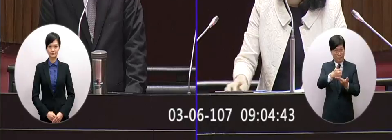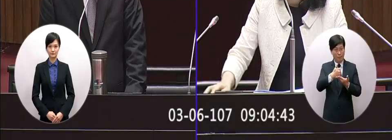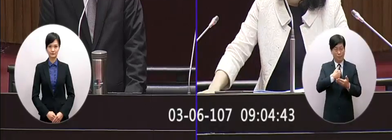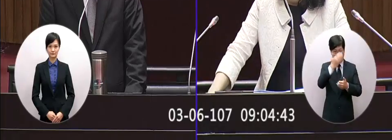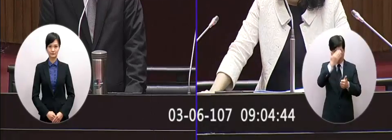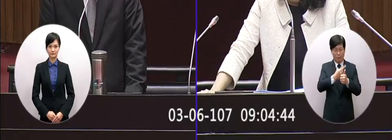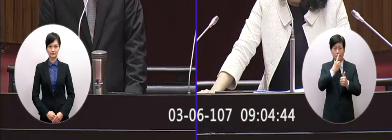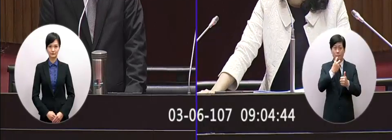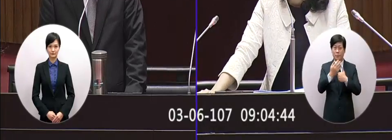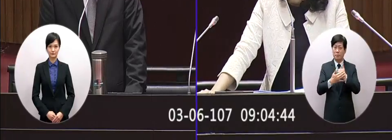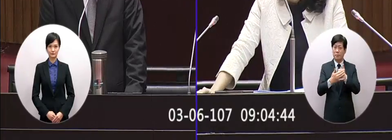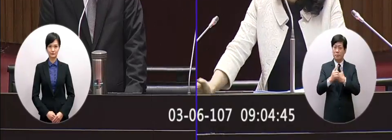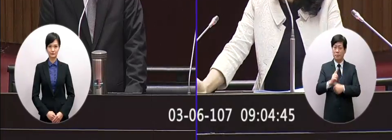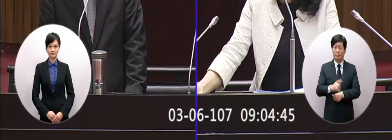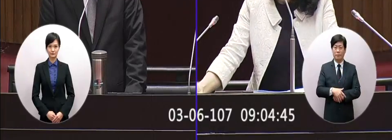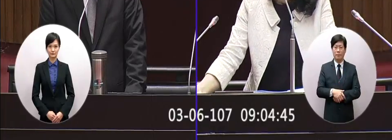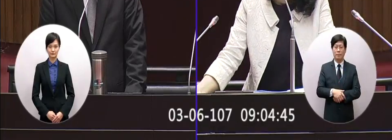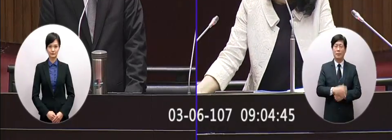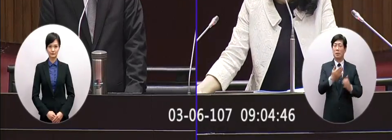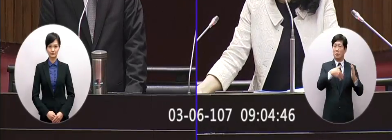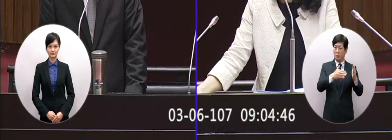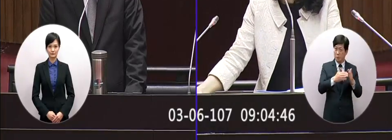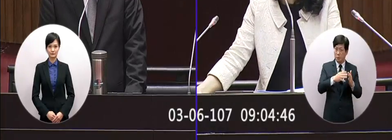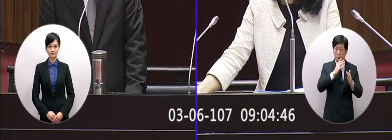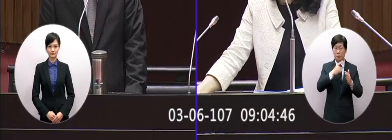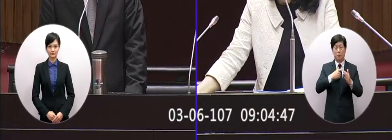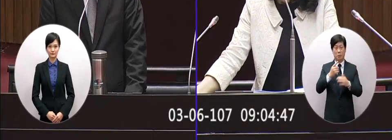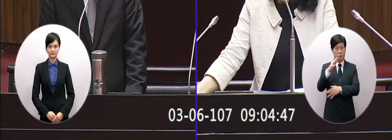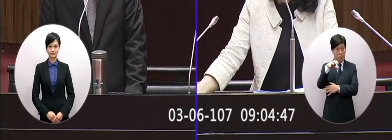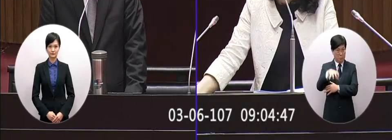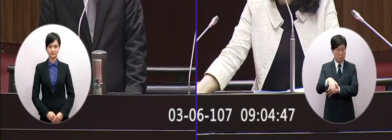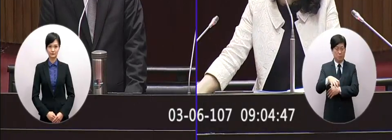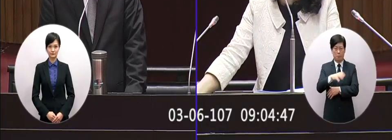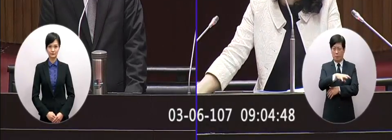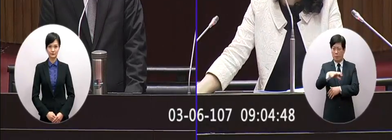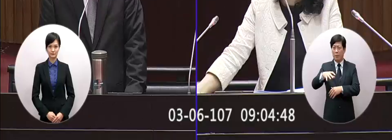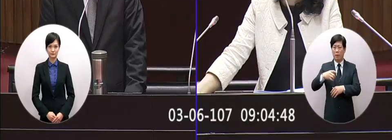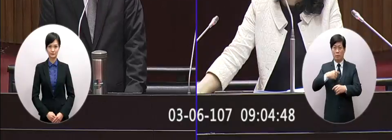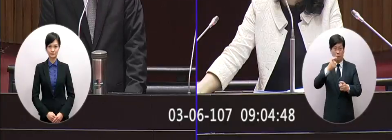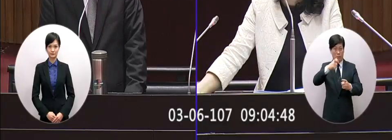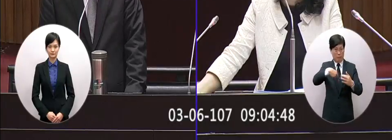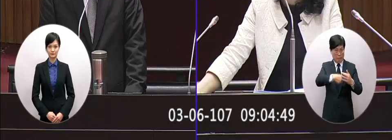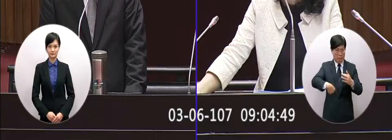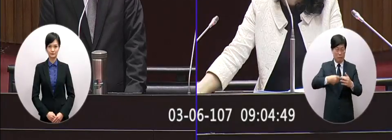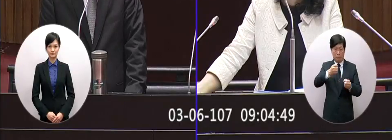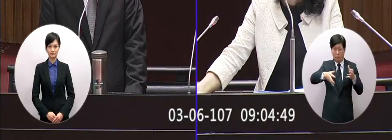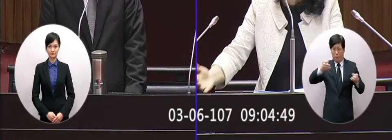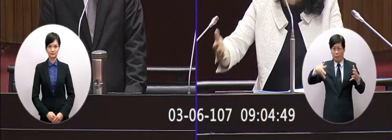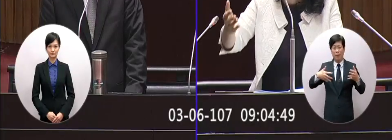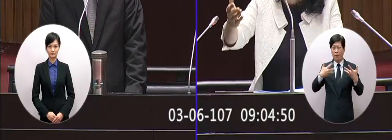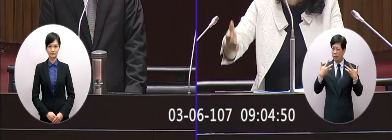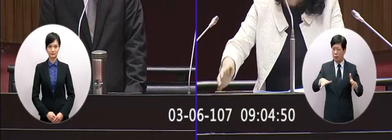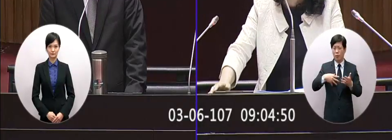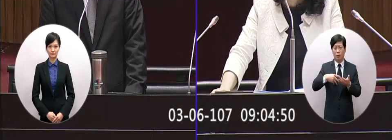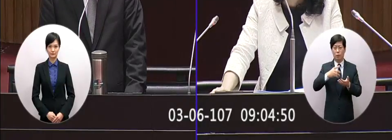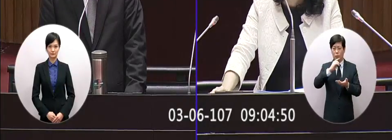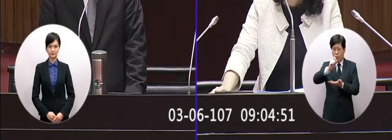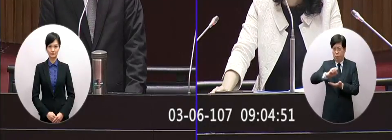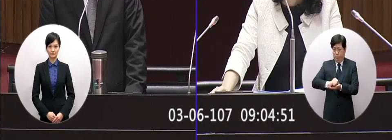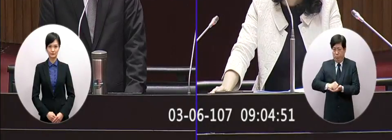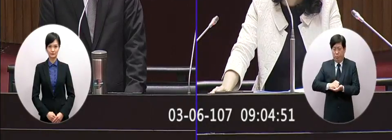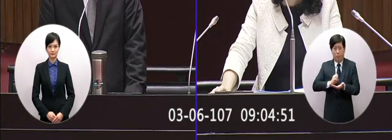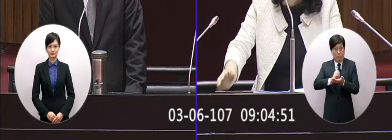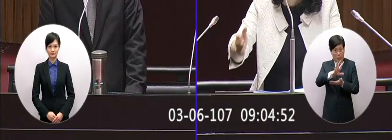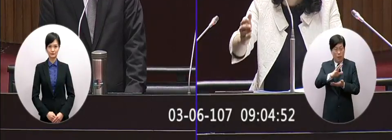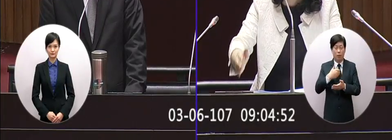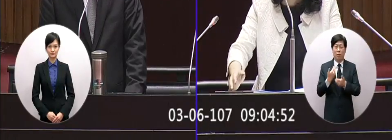的就是无论是学校、厅舍还有机关这些硬体的部分，很多的报告都已经在我们